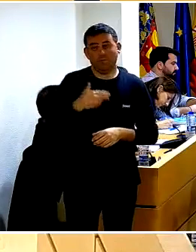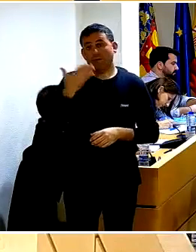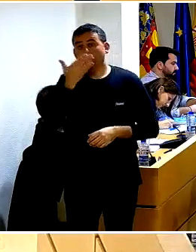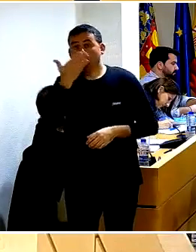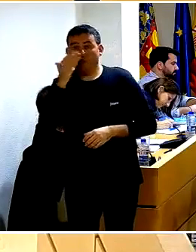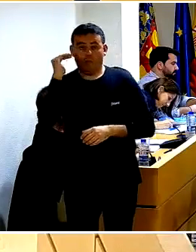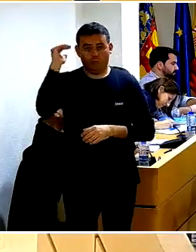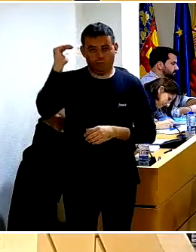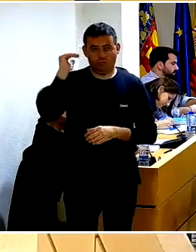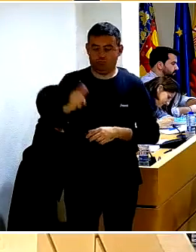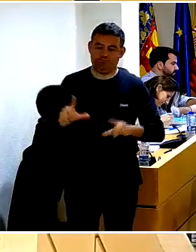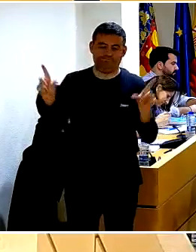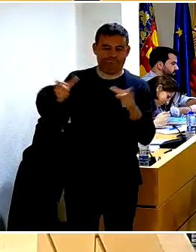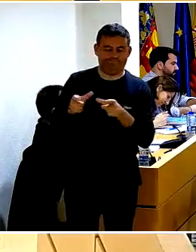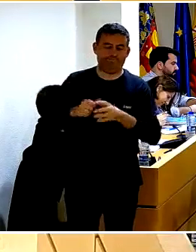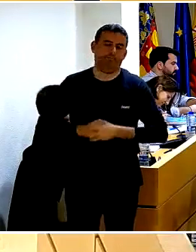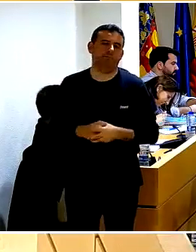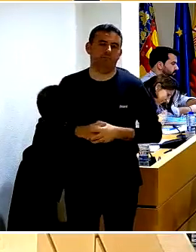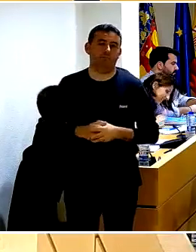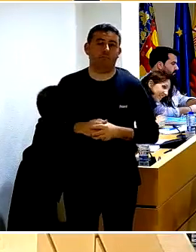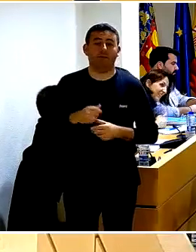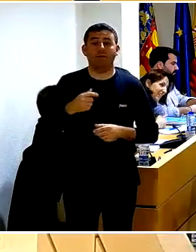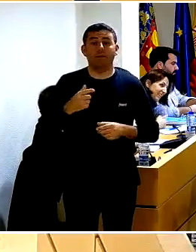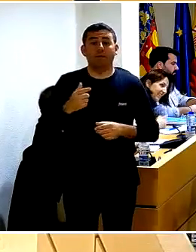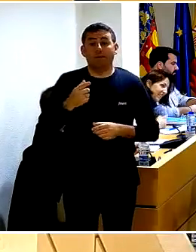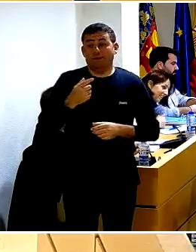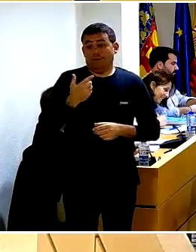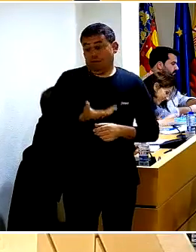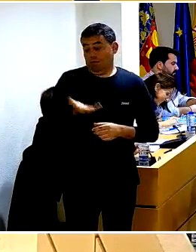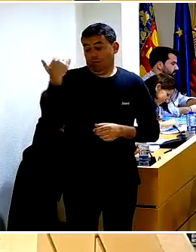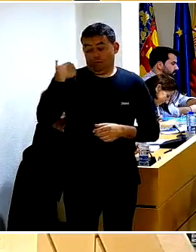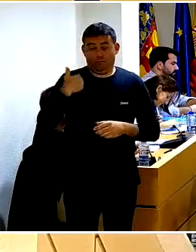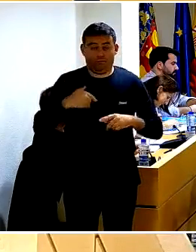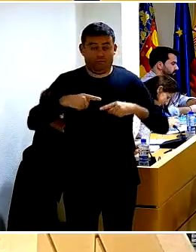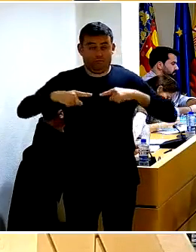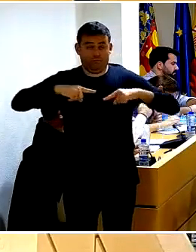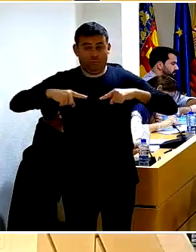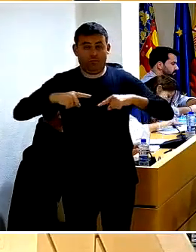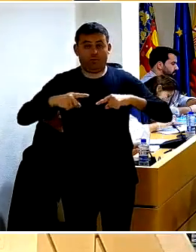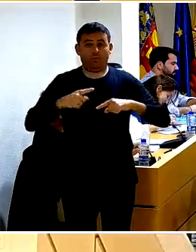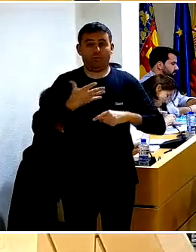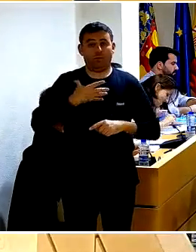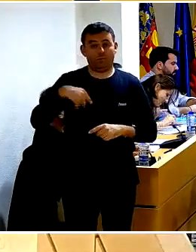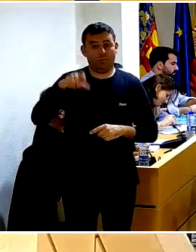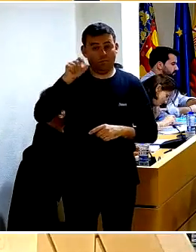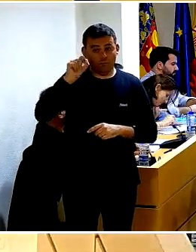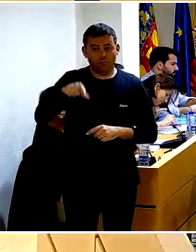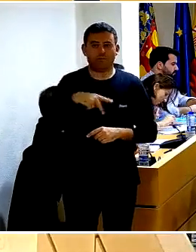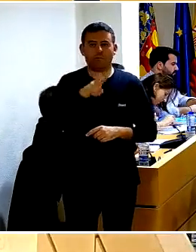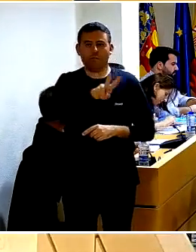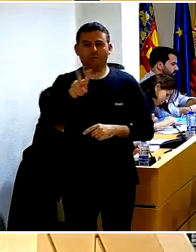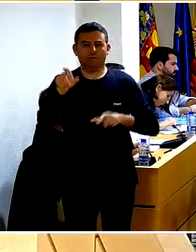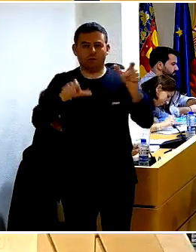Popular, l'Ajuntament va perdre 22 places del personal, el que va provocar una càrrega de treball de vegades